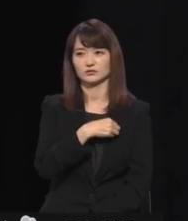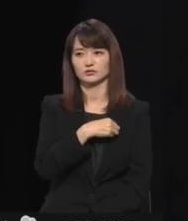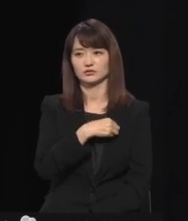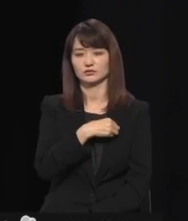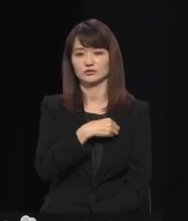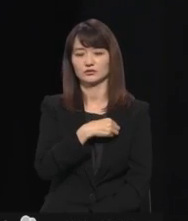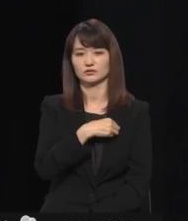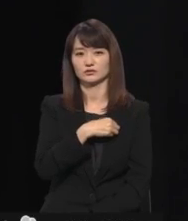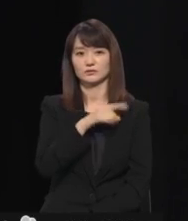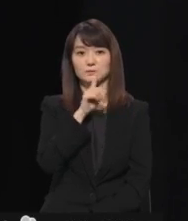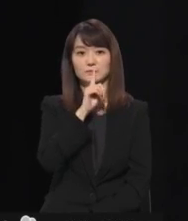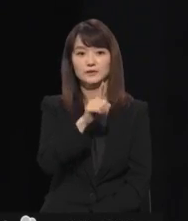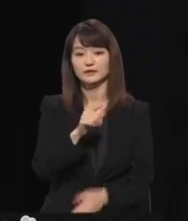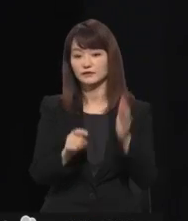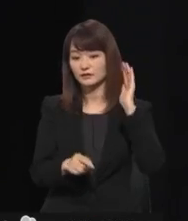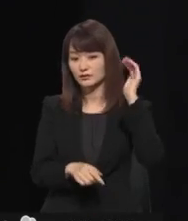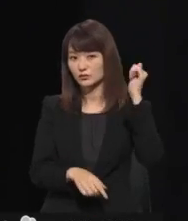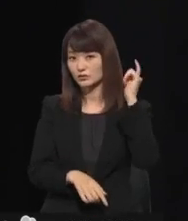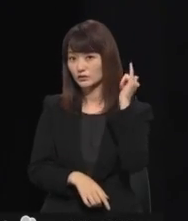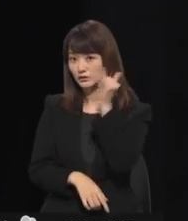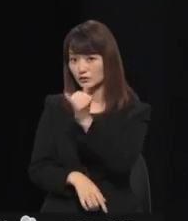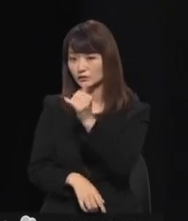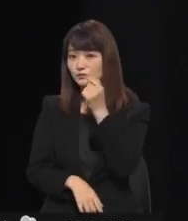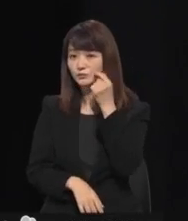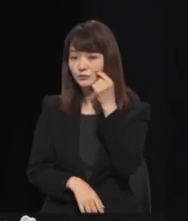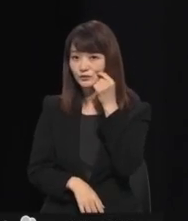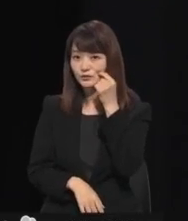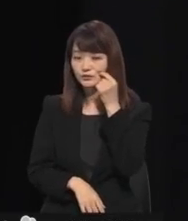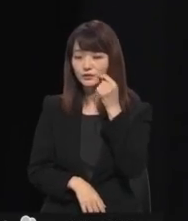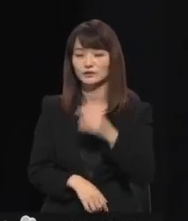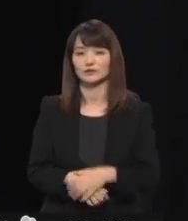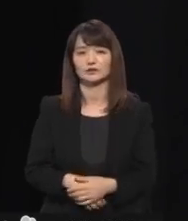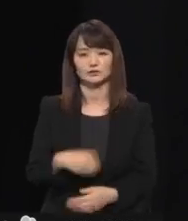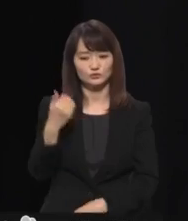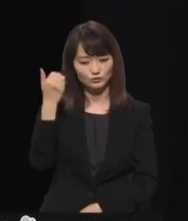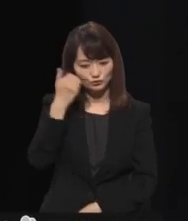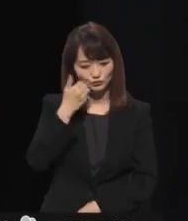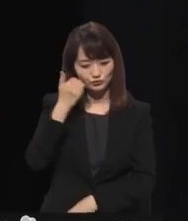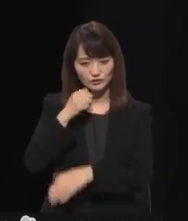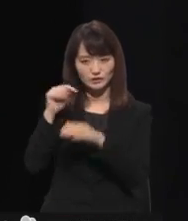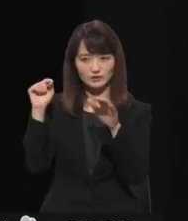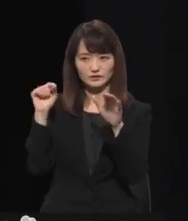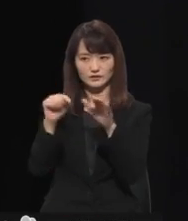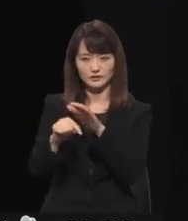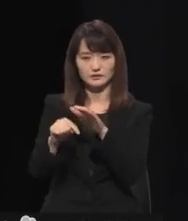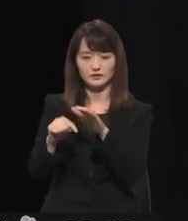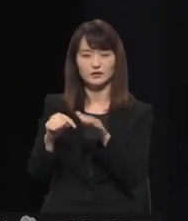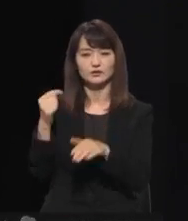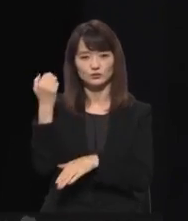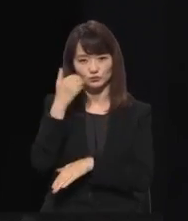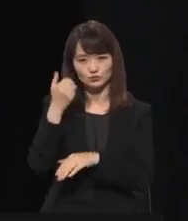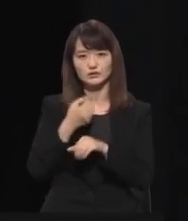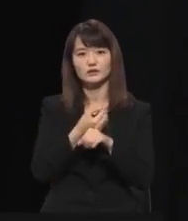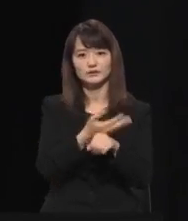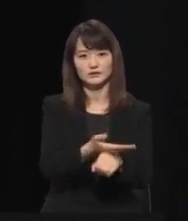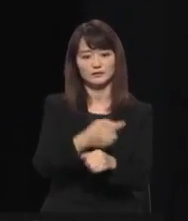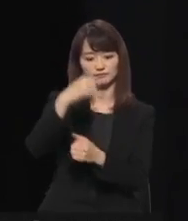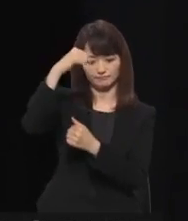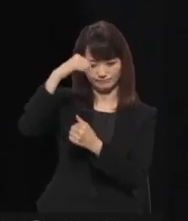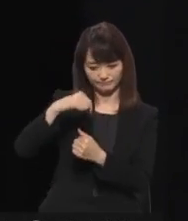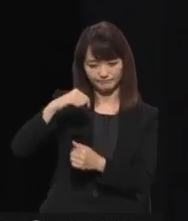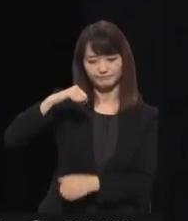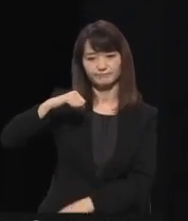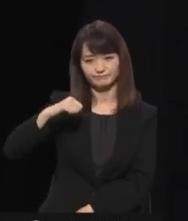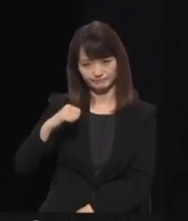대통령이 않아 지오 그 부분에 대해서는 누군가가 가서 그 누군가에게 전하면 아 이것이 한명이 구나 라고